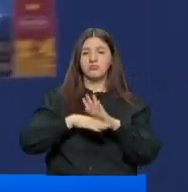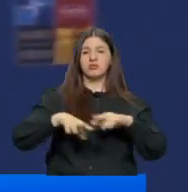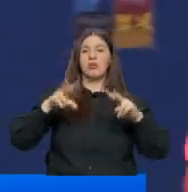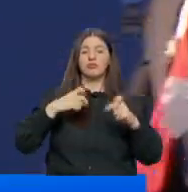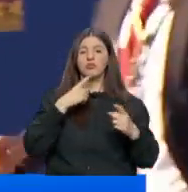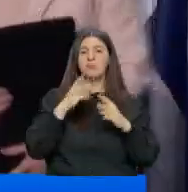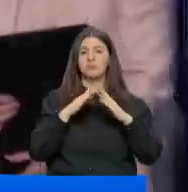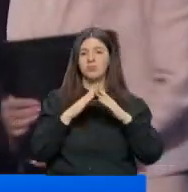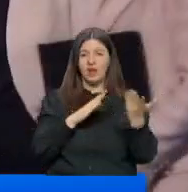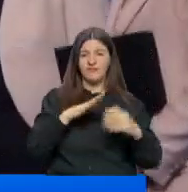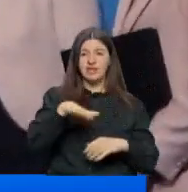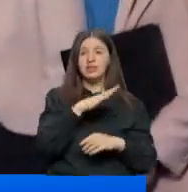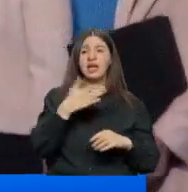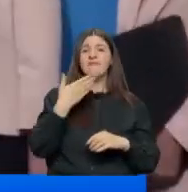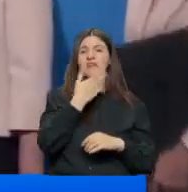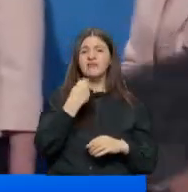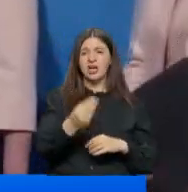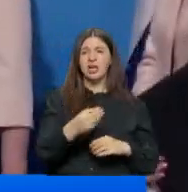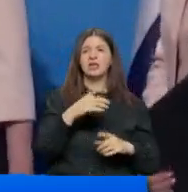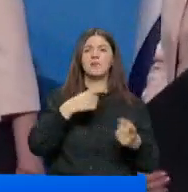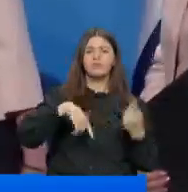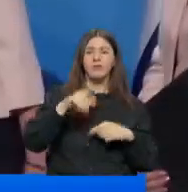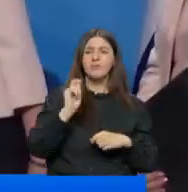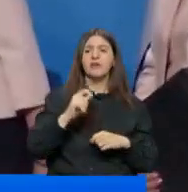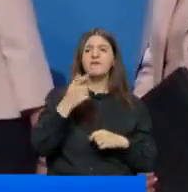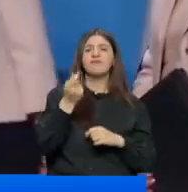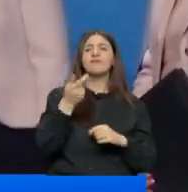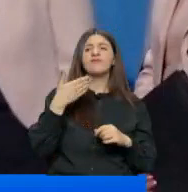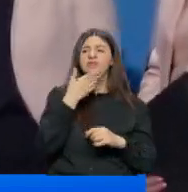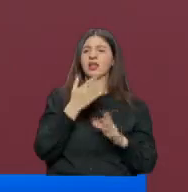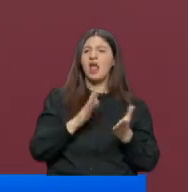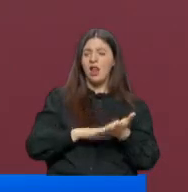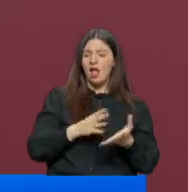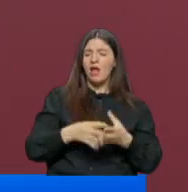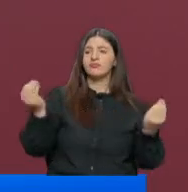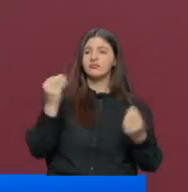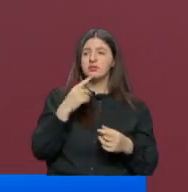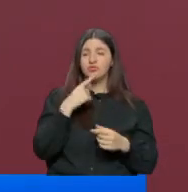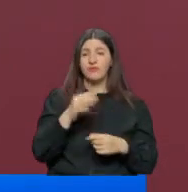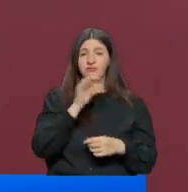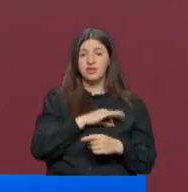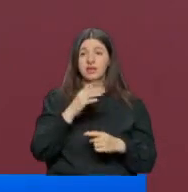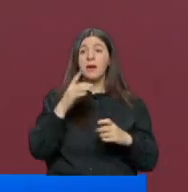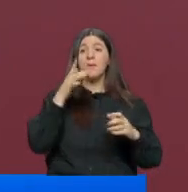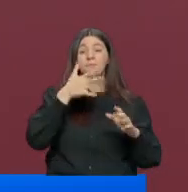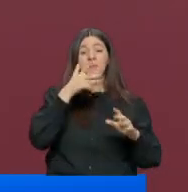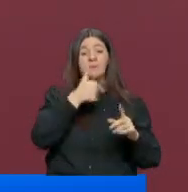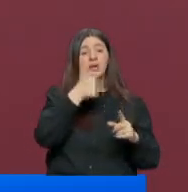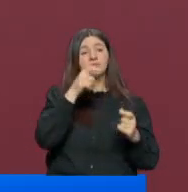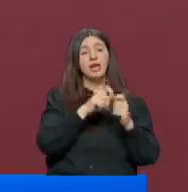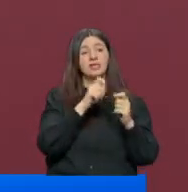yatıran muhalefet, taviz verildi, çark edildi, fırsat kaçtı diye ses yükseltti. Biden'la görüşme öncesi ya Biden'a bir jest